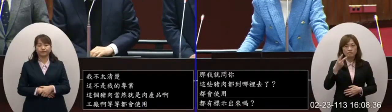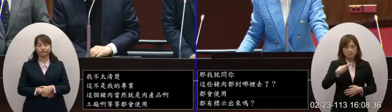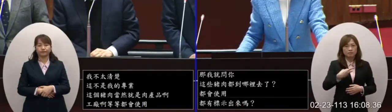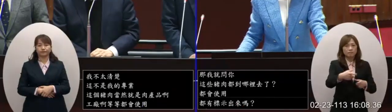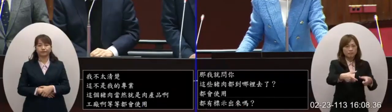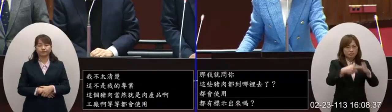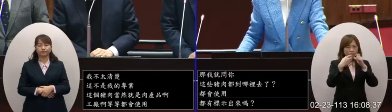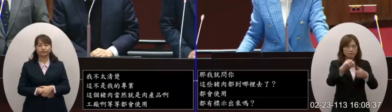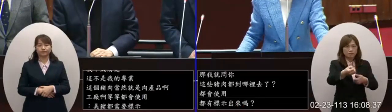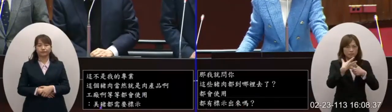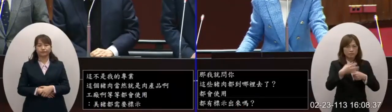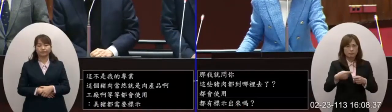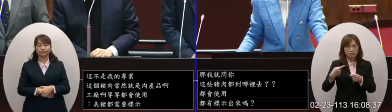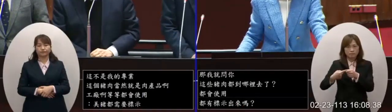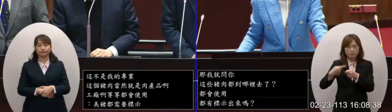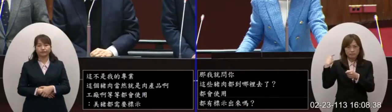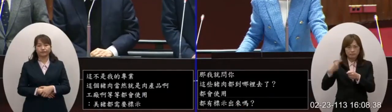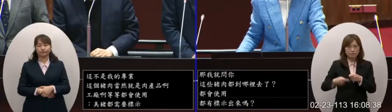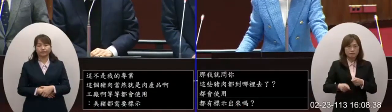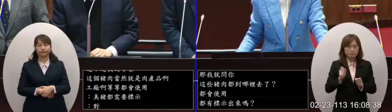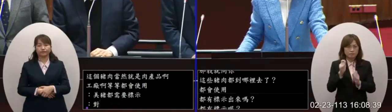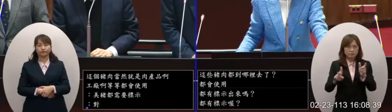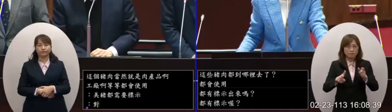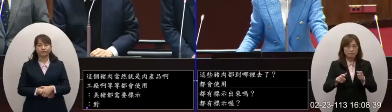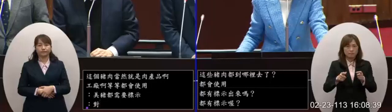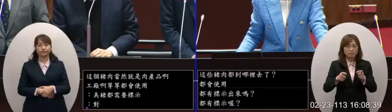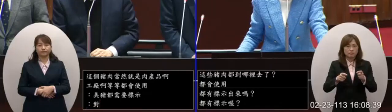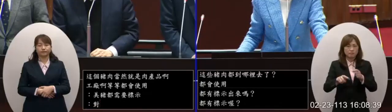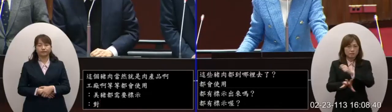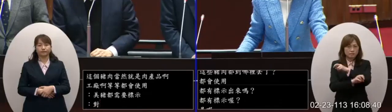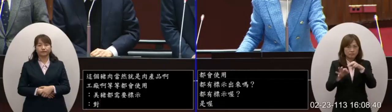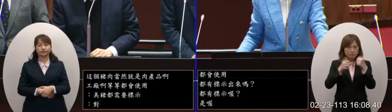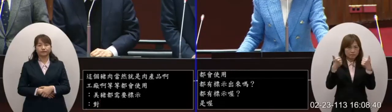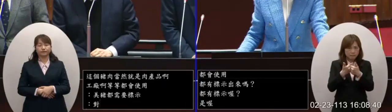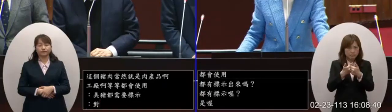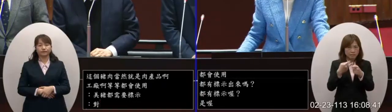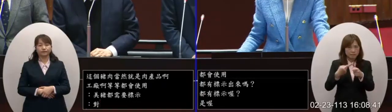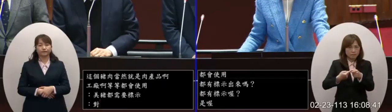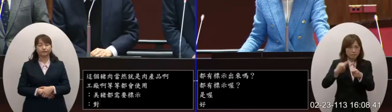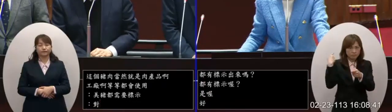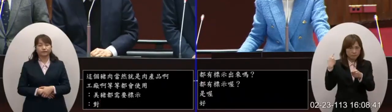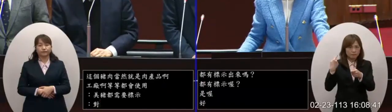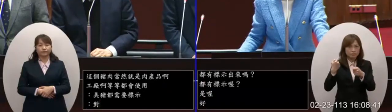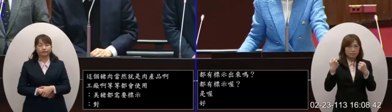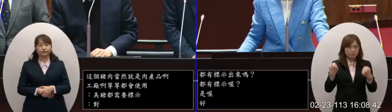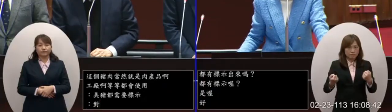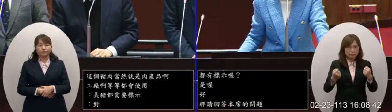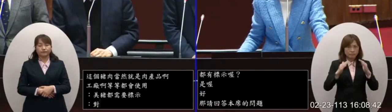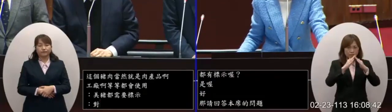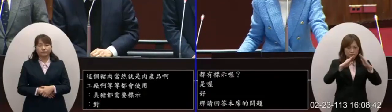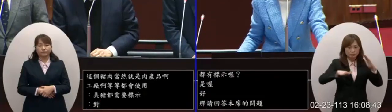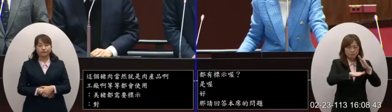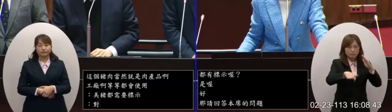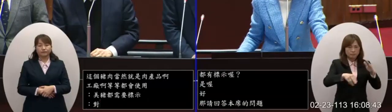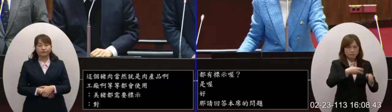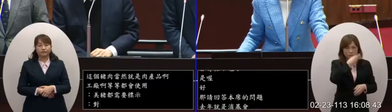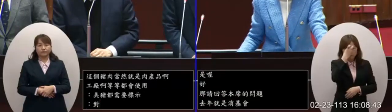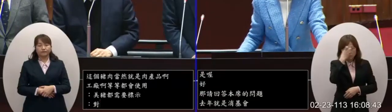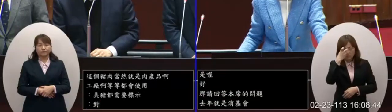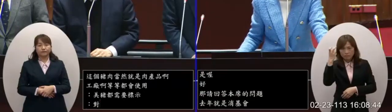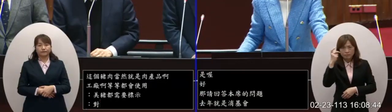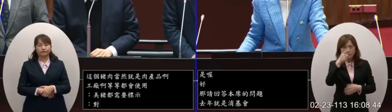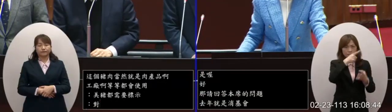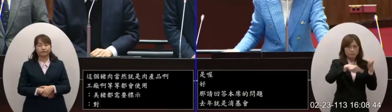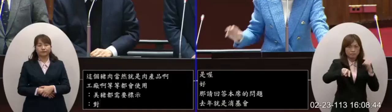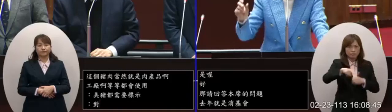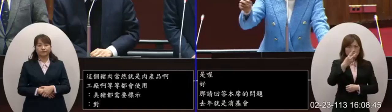问题哈。去年就是消基会，消基会去年他自己在市面上查了